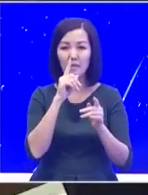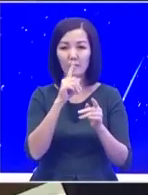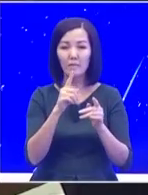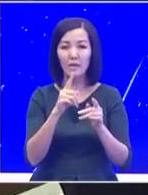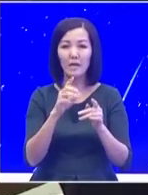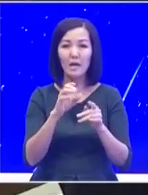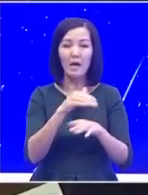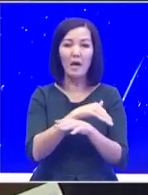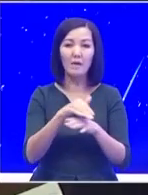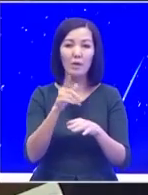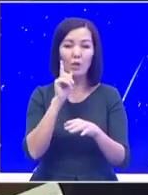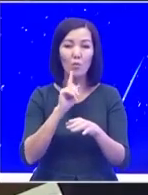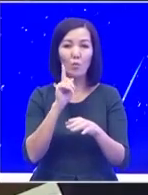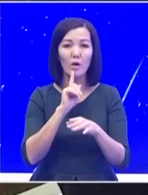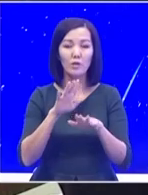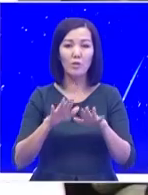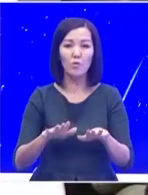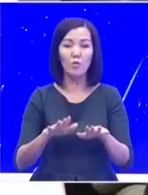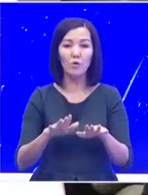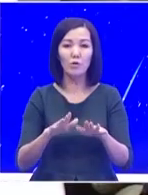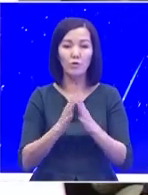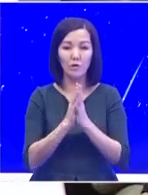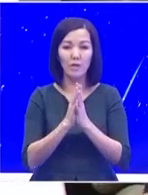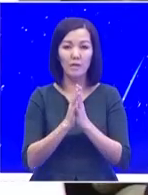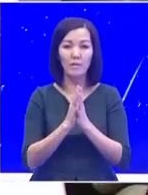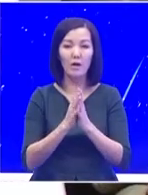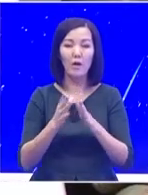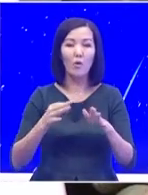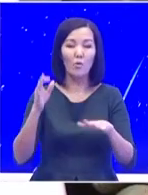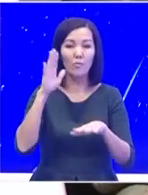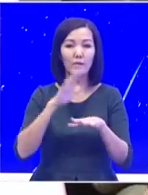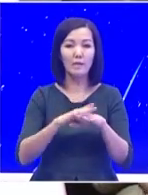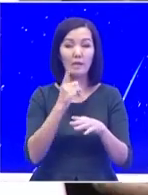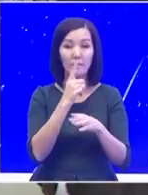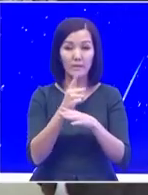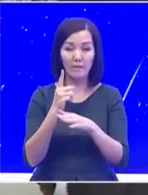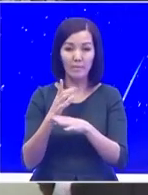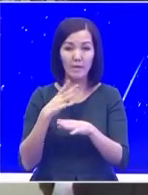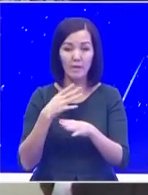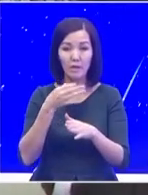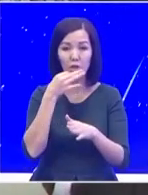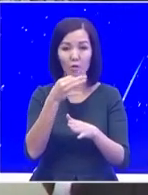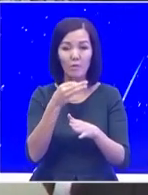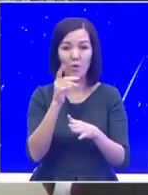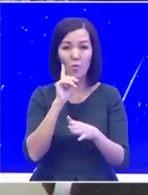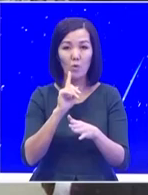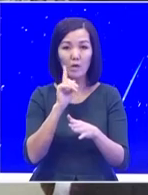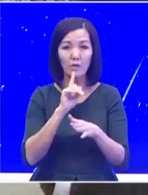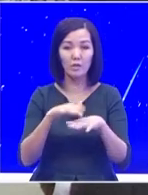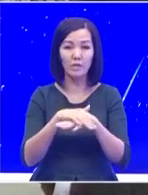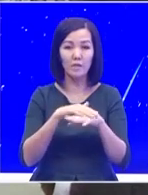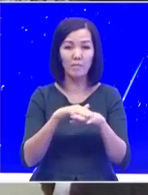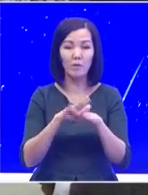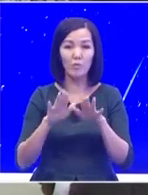сұрап отыр. Облыс әкімі бұл заңсыз екенін түсіндіріп, бұл мәселені шешу жолын айтты. Жауаптыларға уақытша жәрмеңке типті